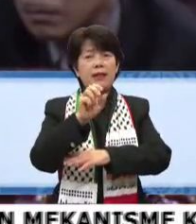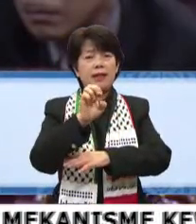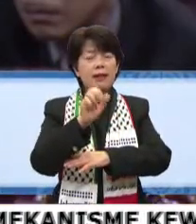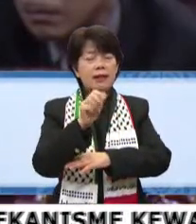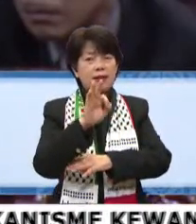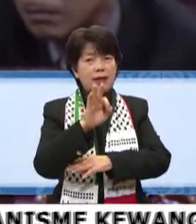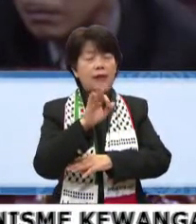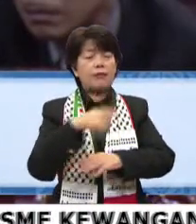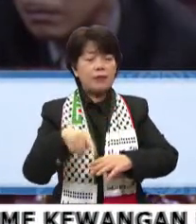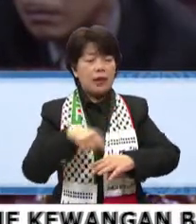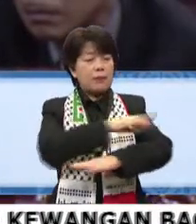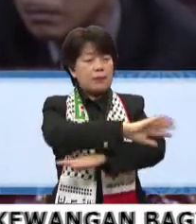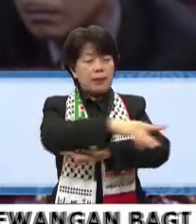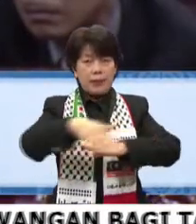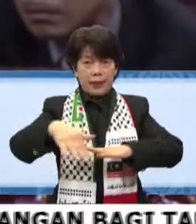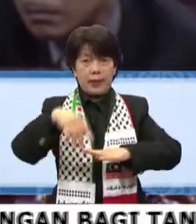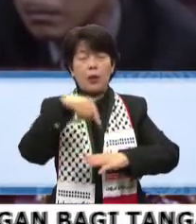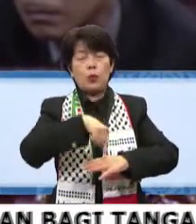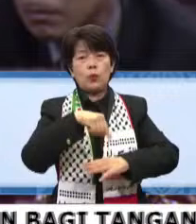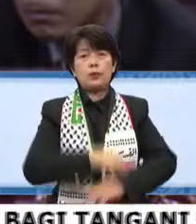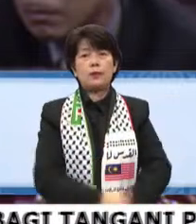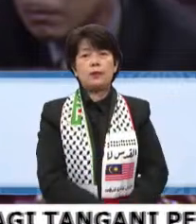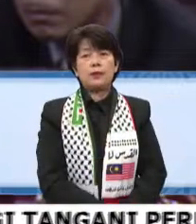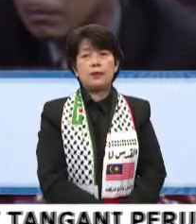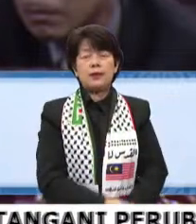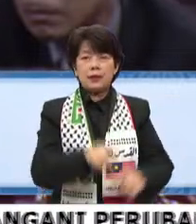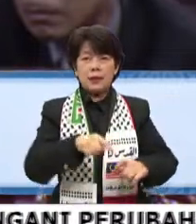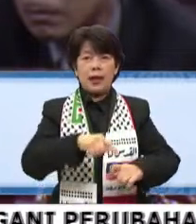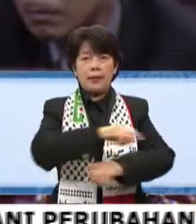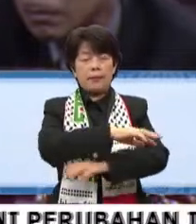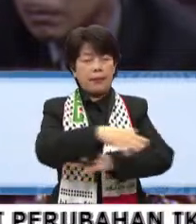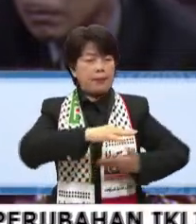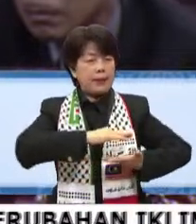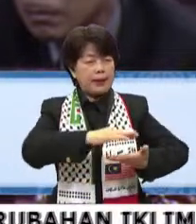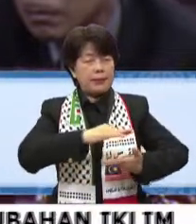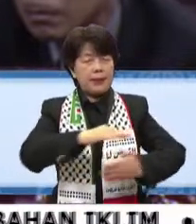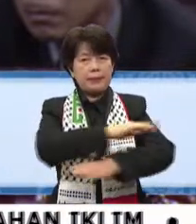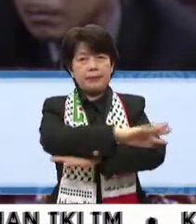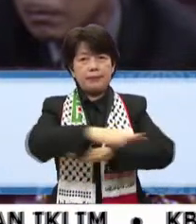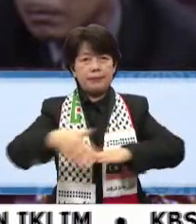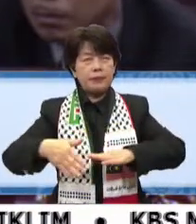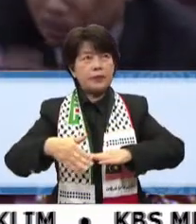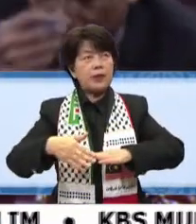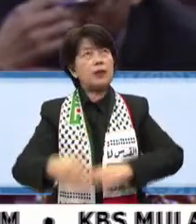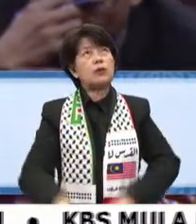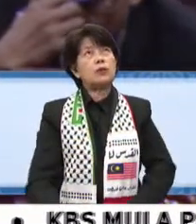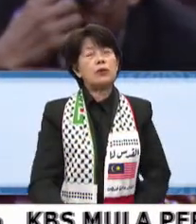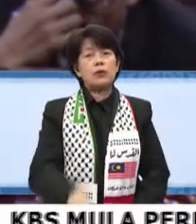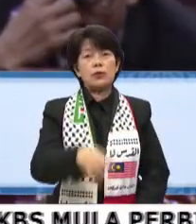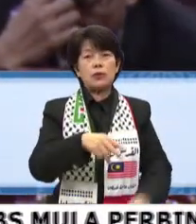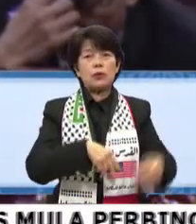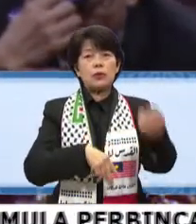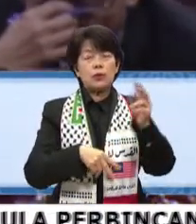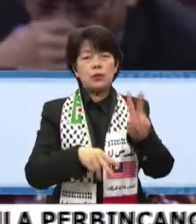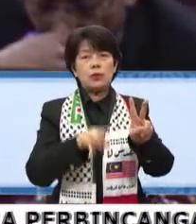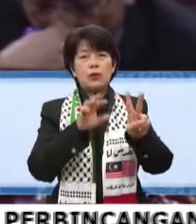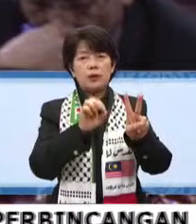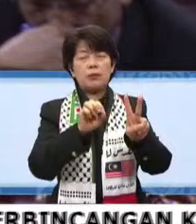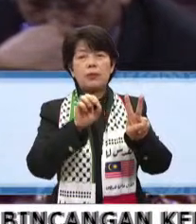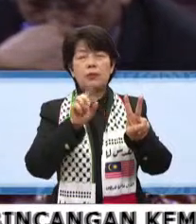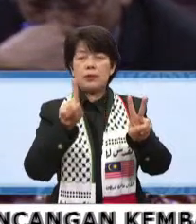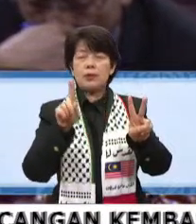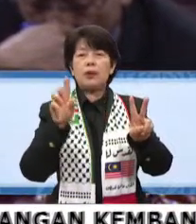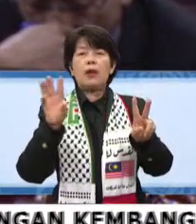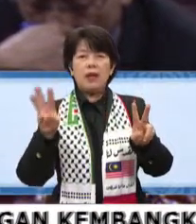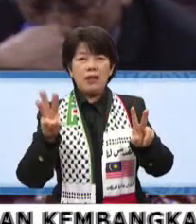Pengkalan laut dan pekalan laut ini telah beroperasi selama 7 tahun bermula tahun 2016